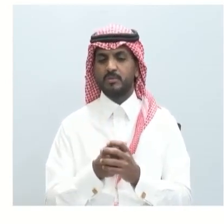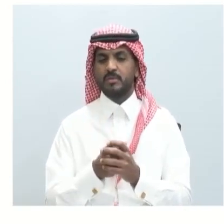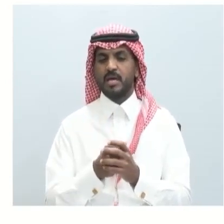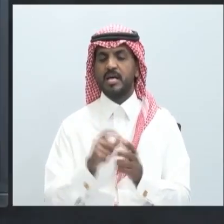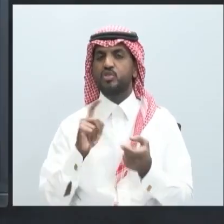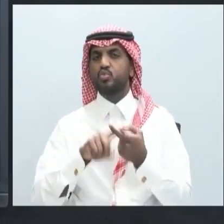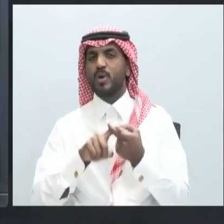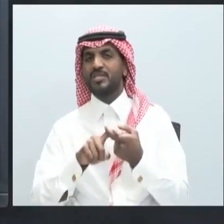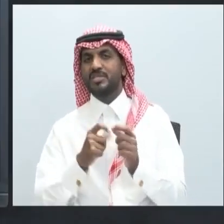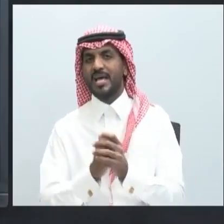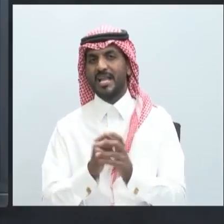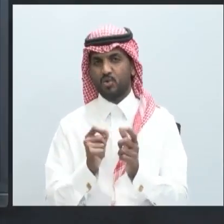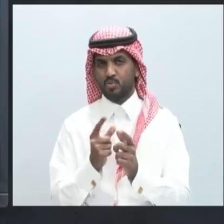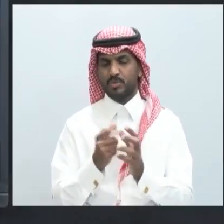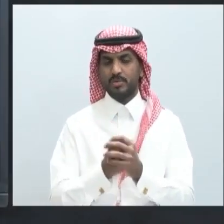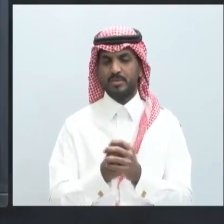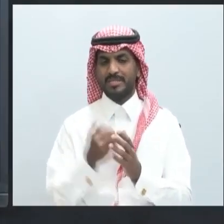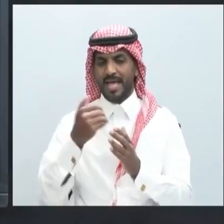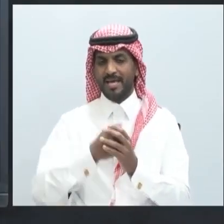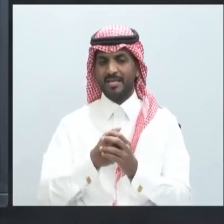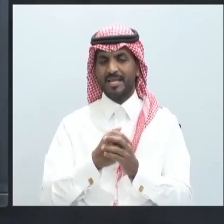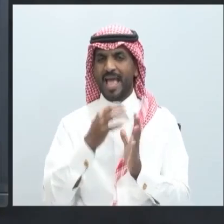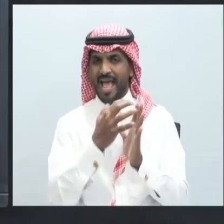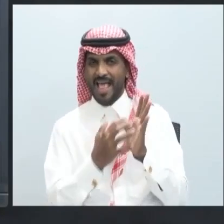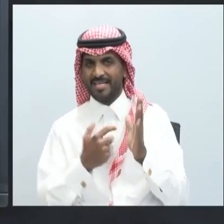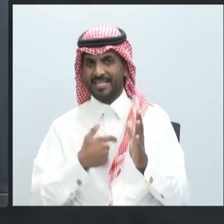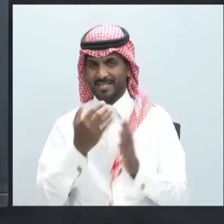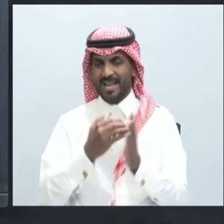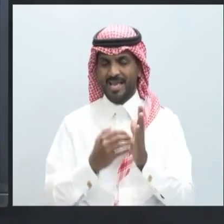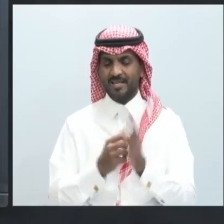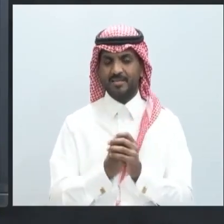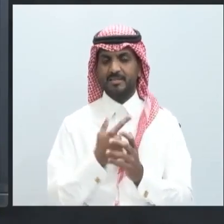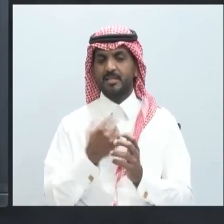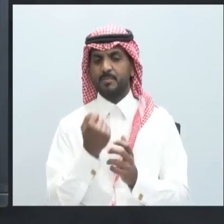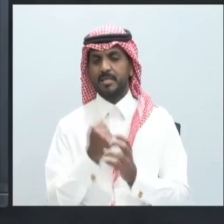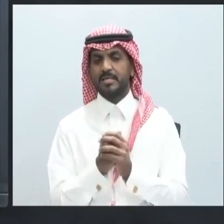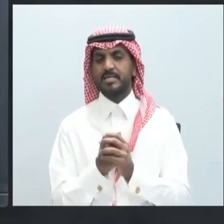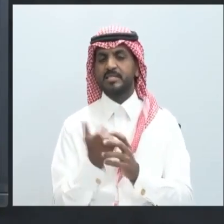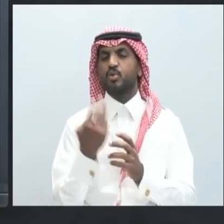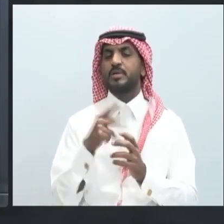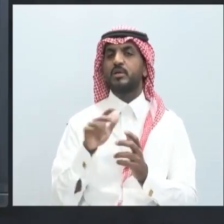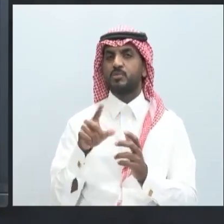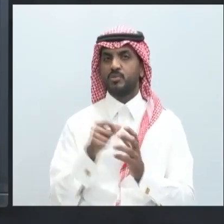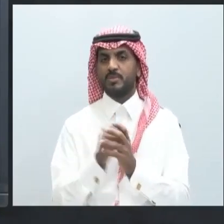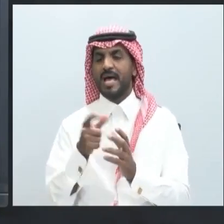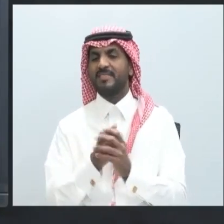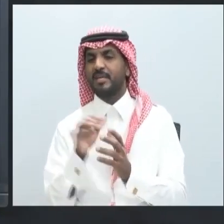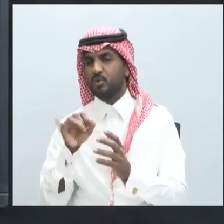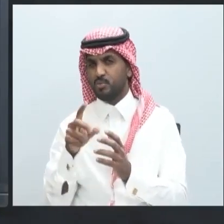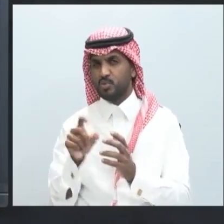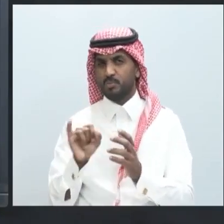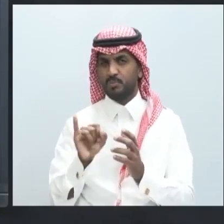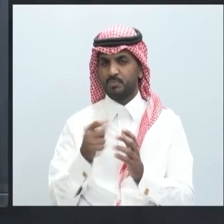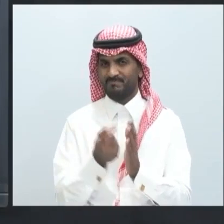ازواج الكروموسومات ازواج الكروموسومات داخل خلايانا صحيح ان خلايانا تملك 2 46 كروموسوم ولكن هذه الكروموسومات مثل ما